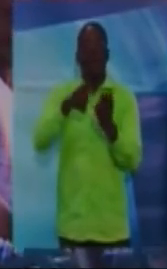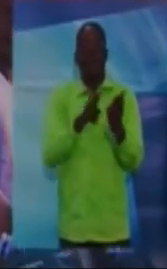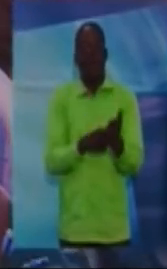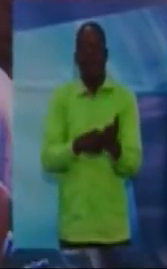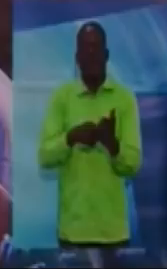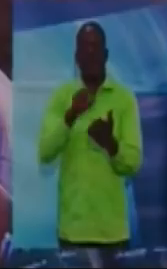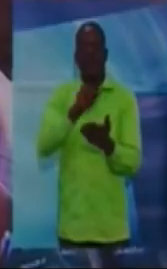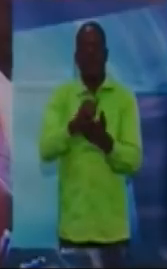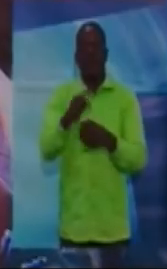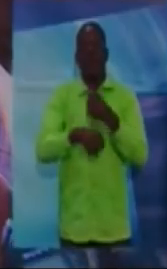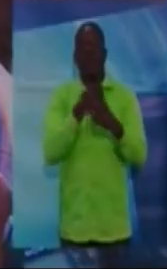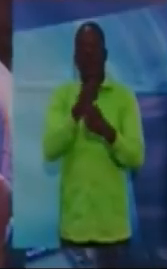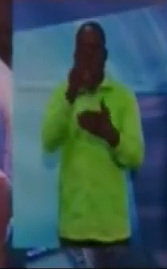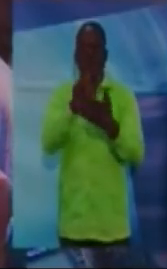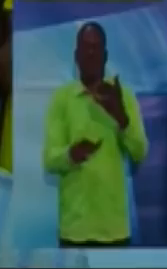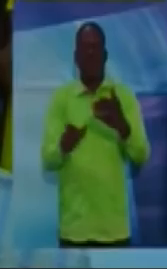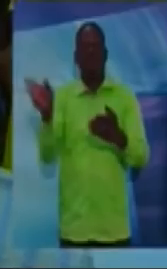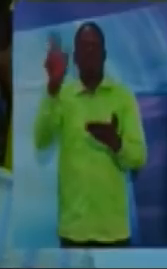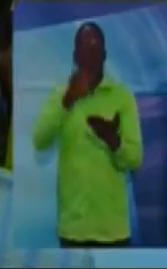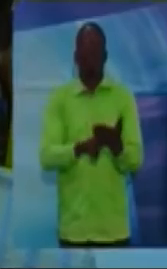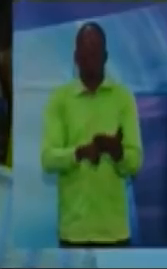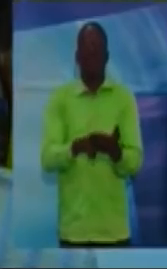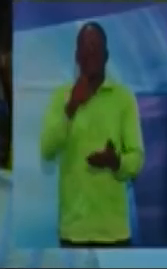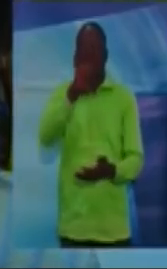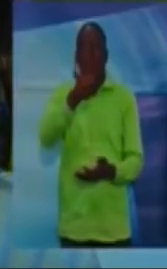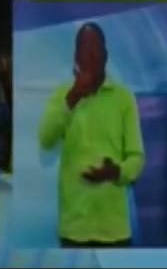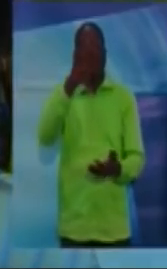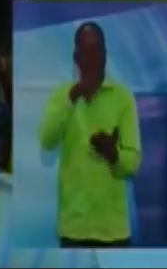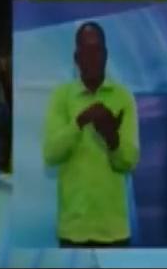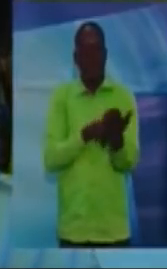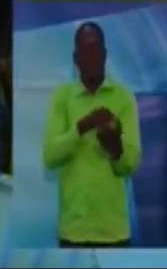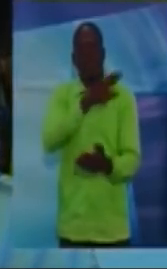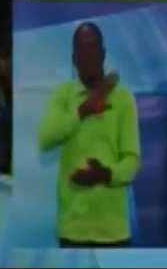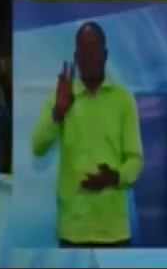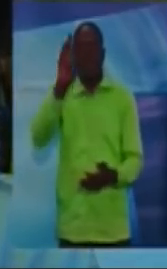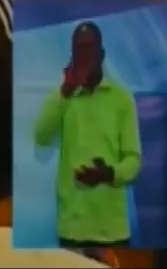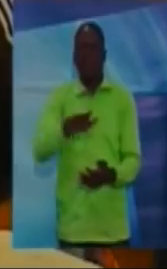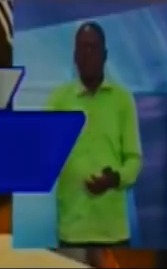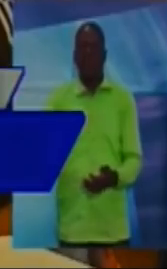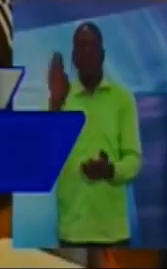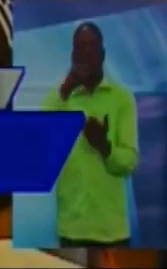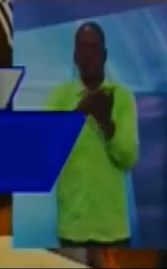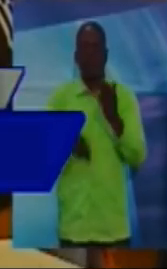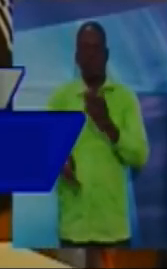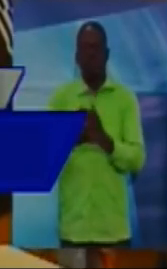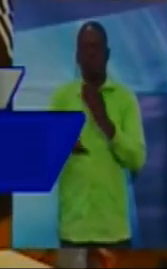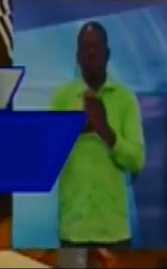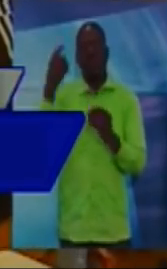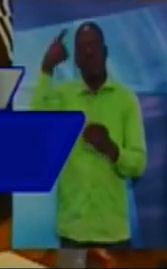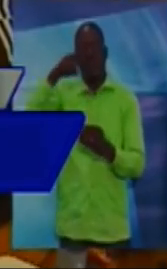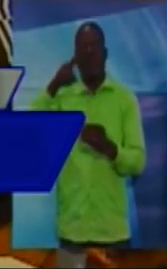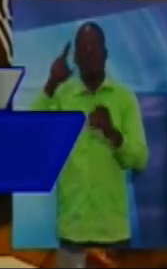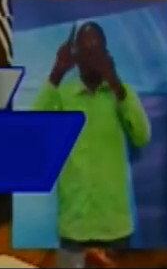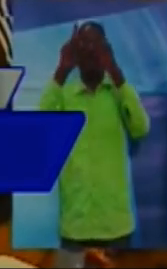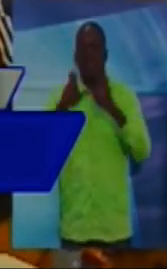Donc c'est un logiciel qui a fait ses preuves. 4 milliards 633 millions de francs CFA est le budget prévisionnel pour la